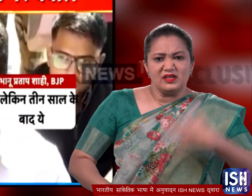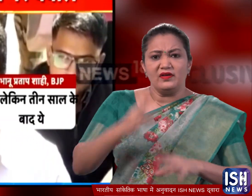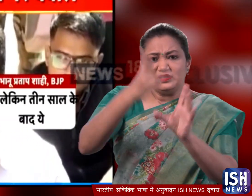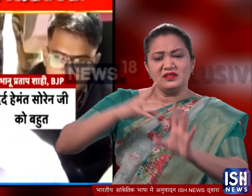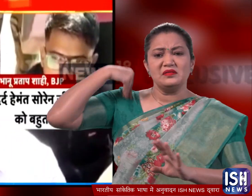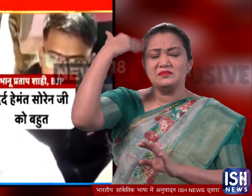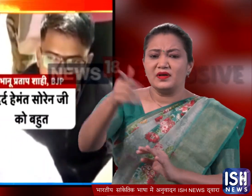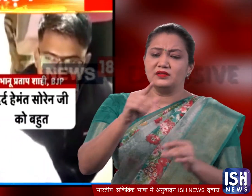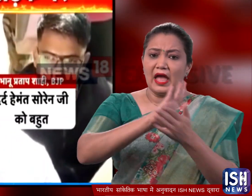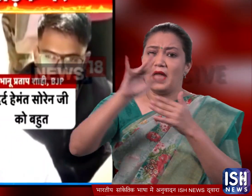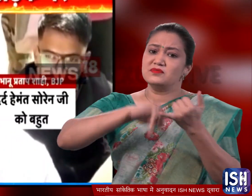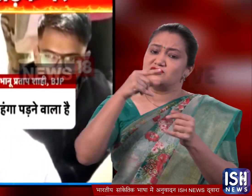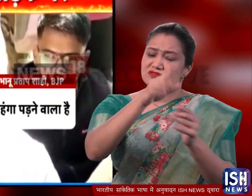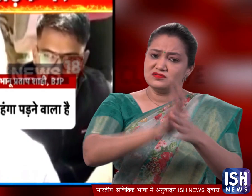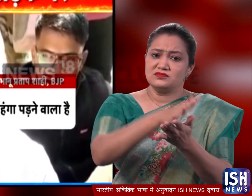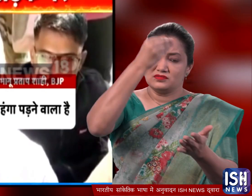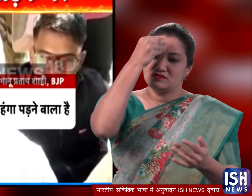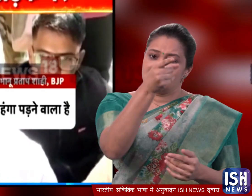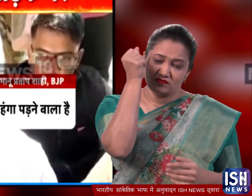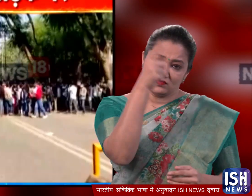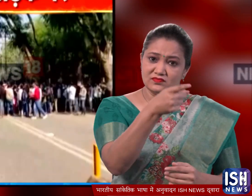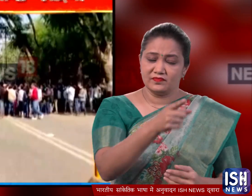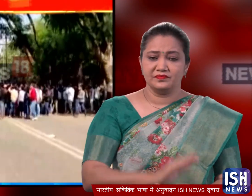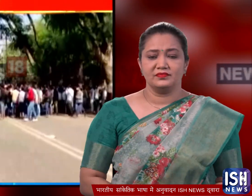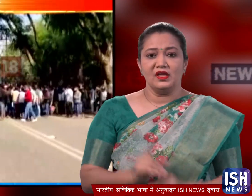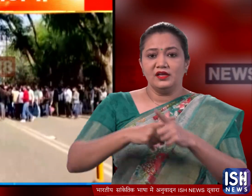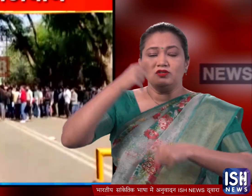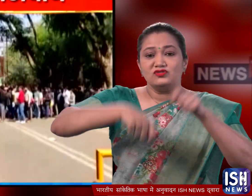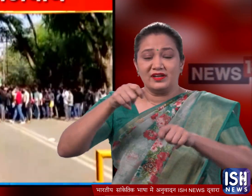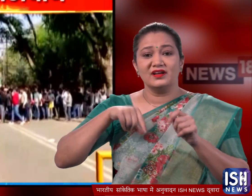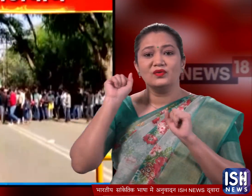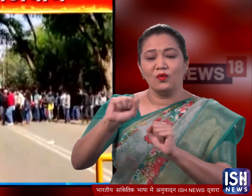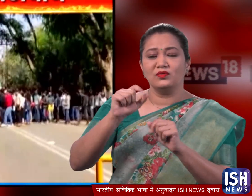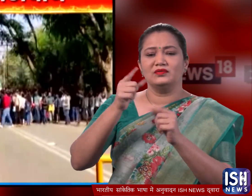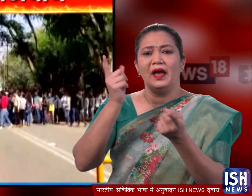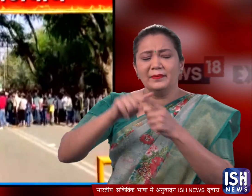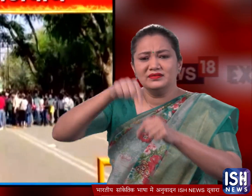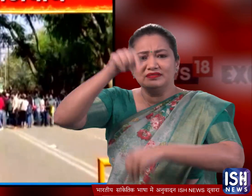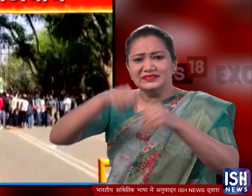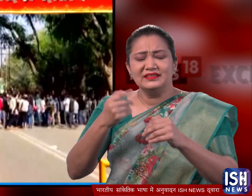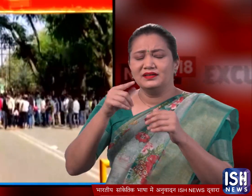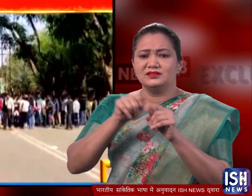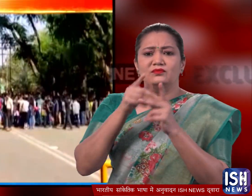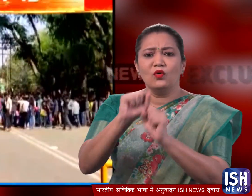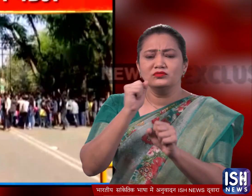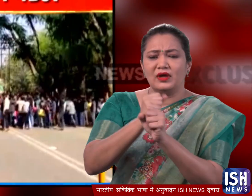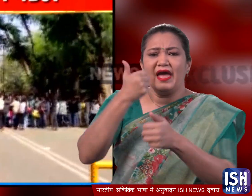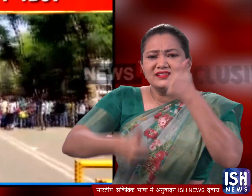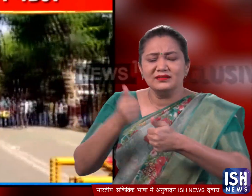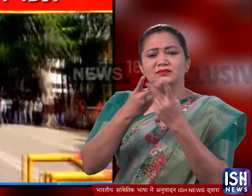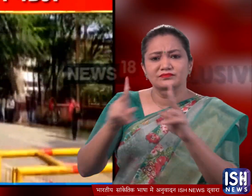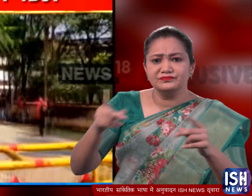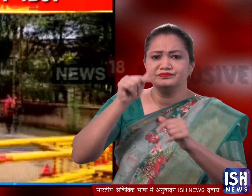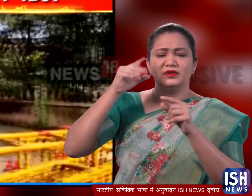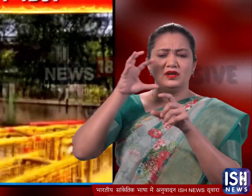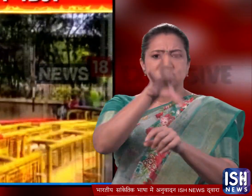साल के बाद यह दर्द हेमंत सोरेन जी को बहुत महंगा पड़ने वाला है। झारखंड पीएससी के उम्मीदवारों के प्रदर्शन के दौरान हुए बवाल से नाराज बीजेपी